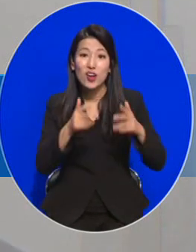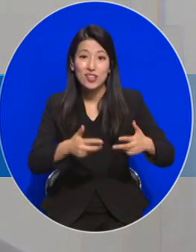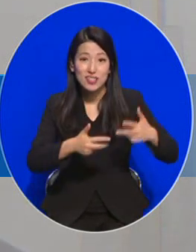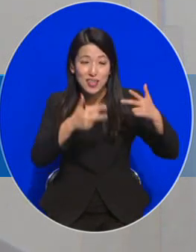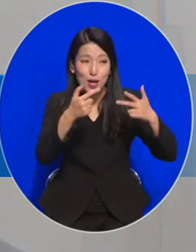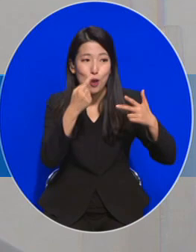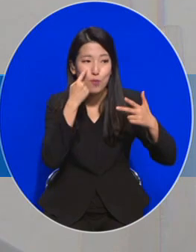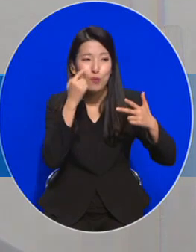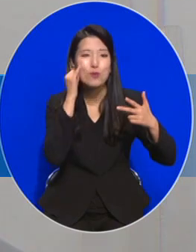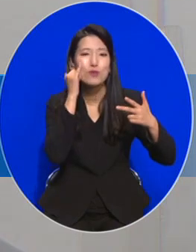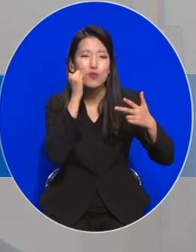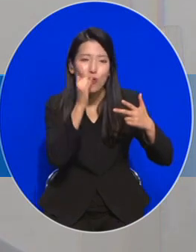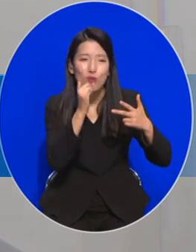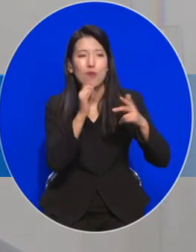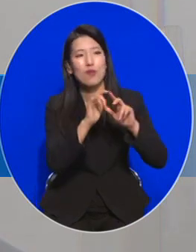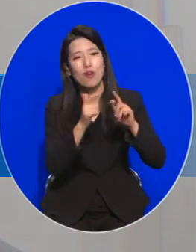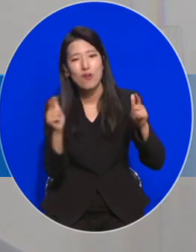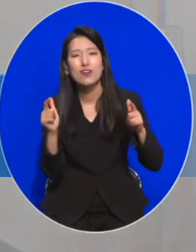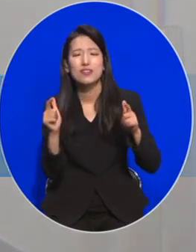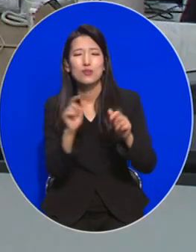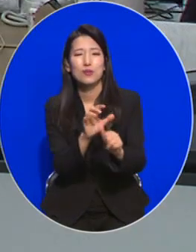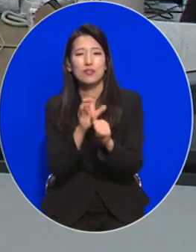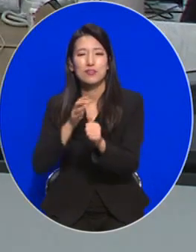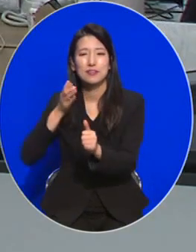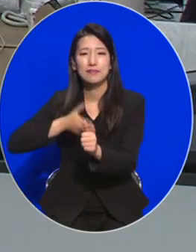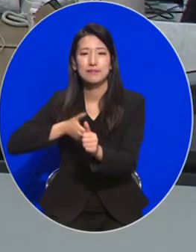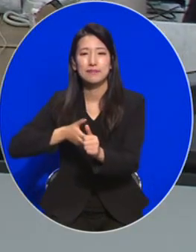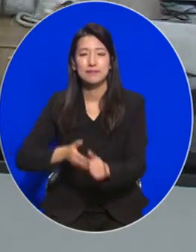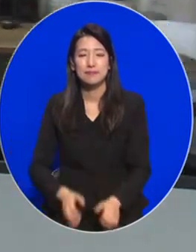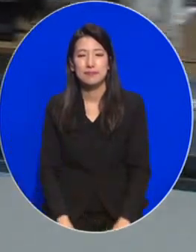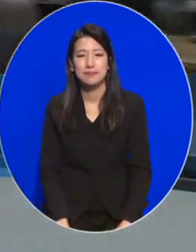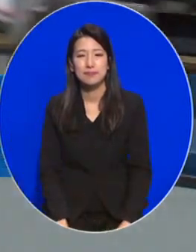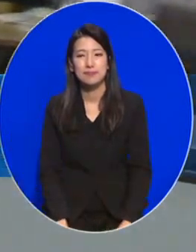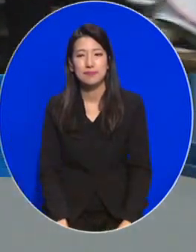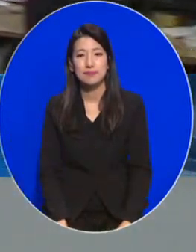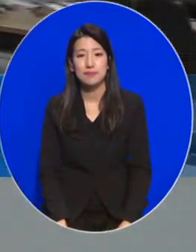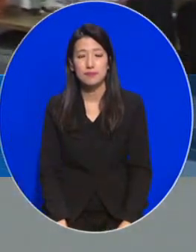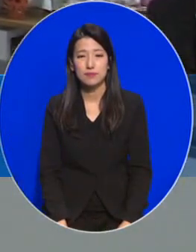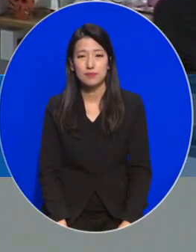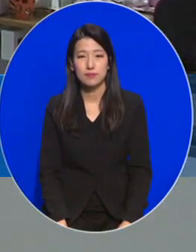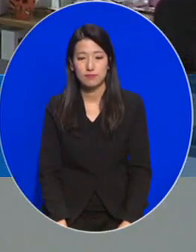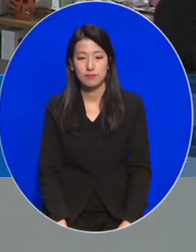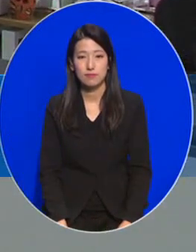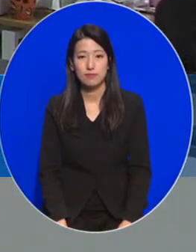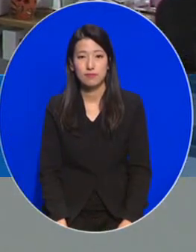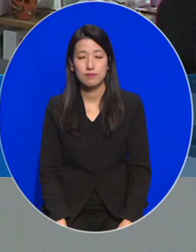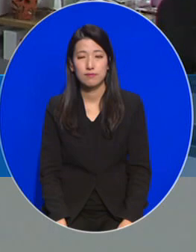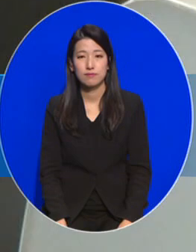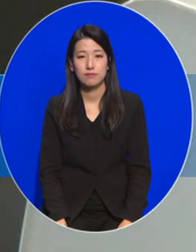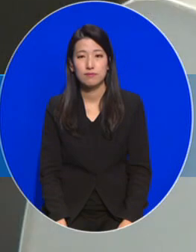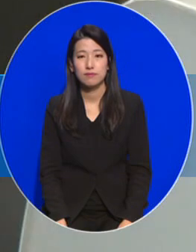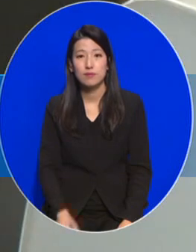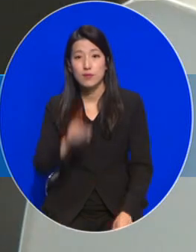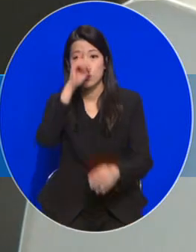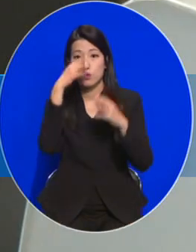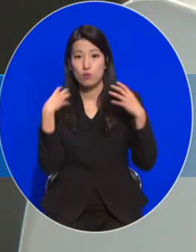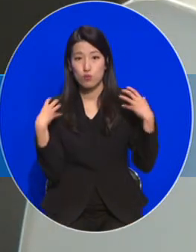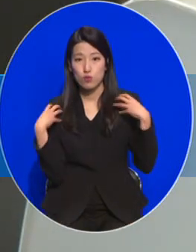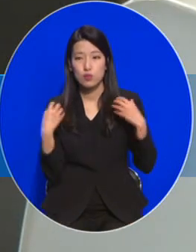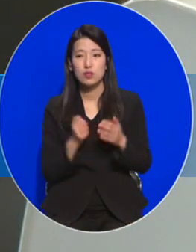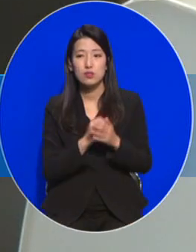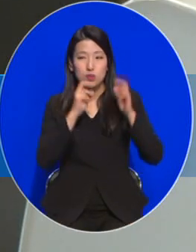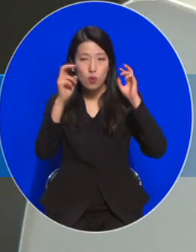내 주실 것을 강력하게 요청을 드립니다 정부는 이와 함께 일터와 생활 터 중심 정리 방역을